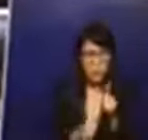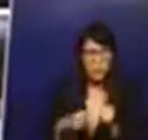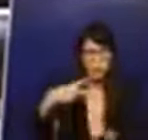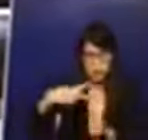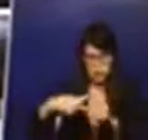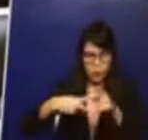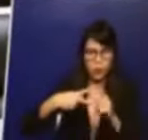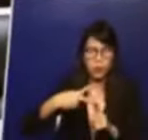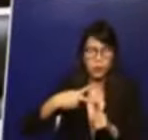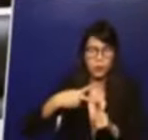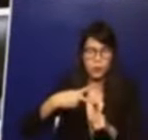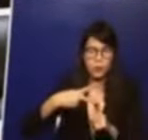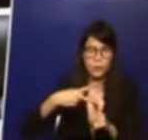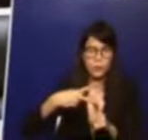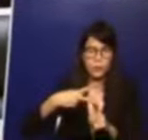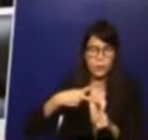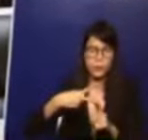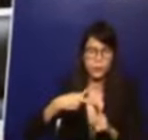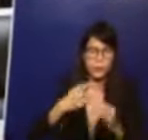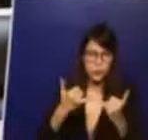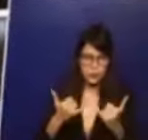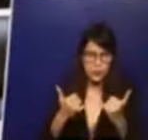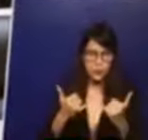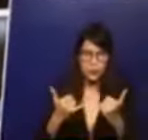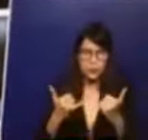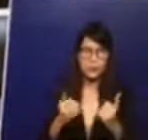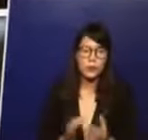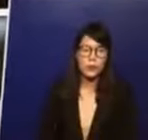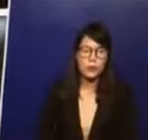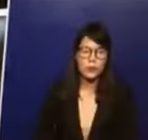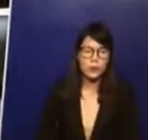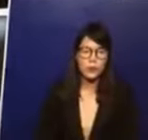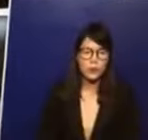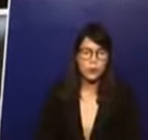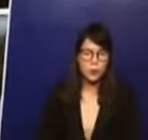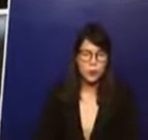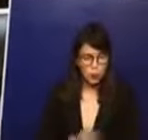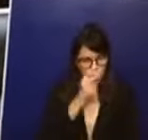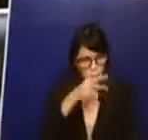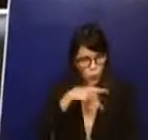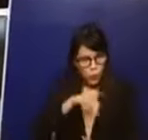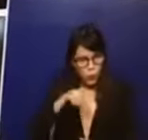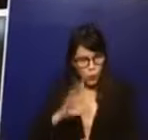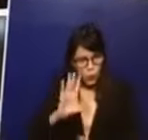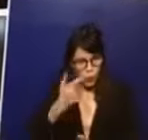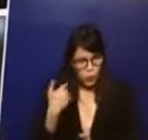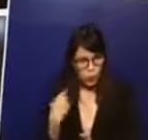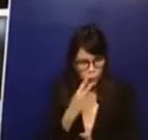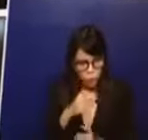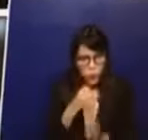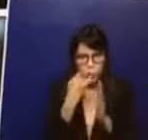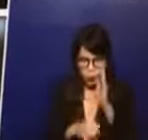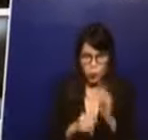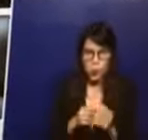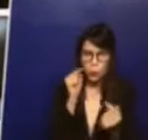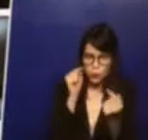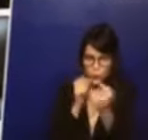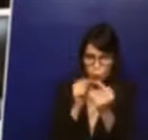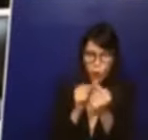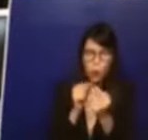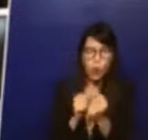ดิฉันสบายใจอย่างยิ่งที่เห็นคำชี้มูลความผิดของปปช.เพราะมันตรงกับนายกรัฐมนตรี